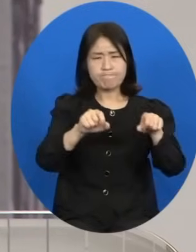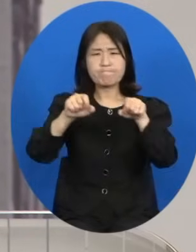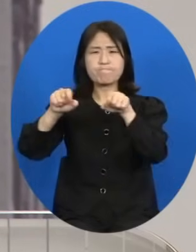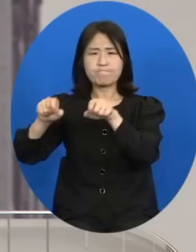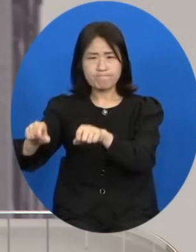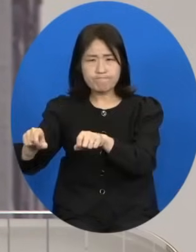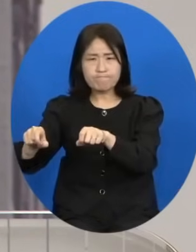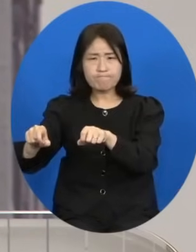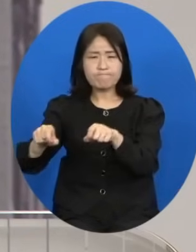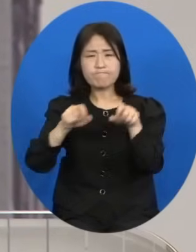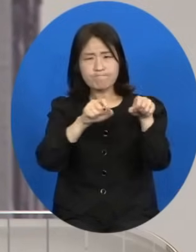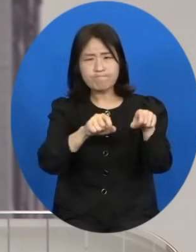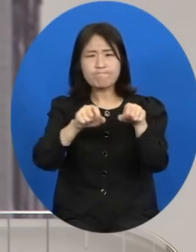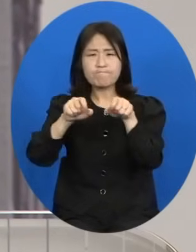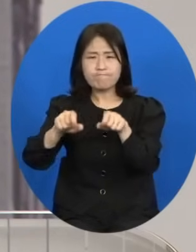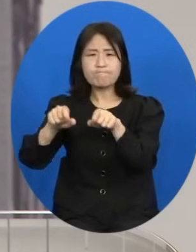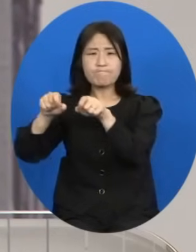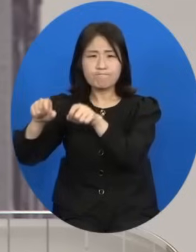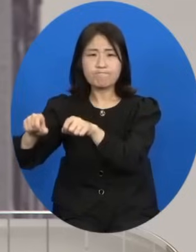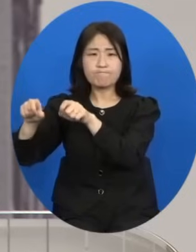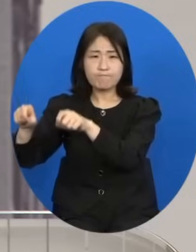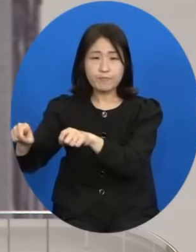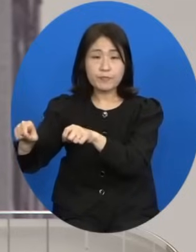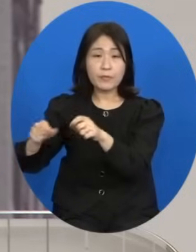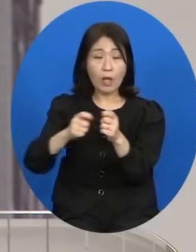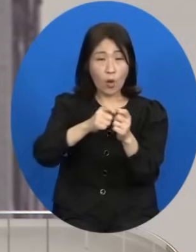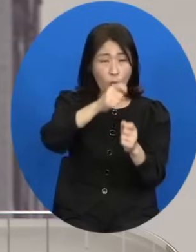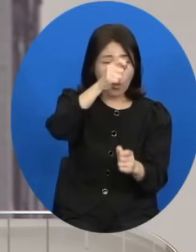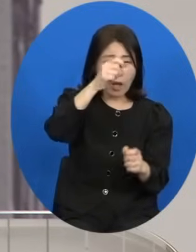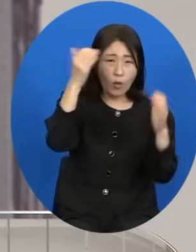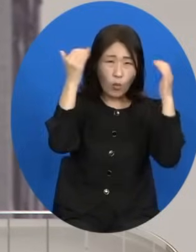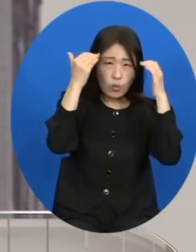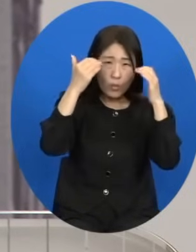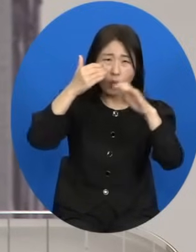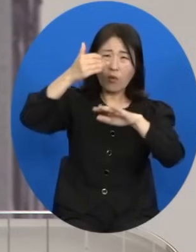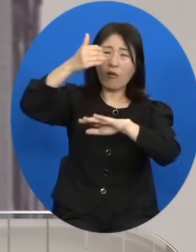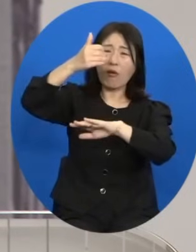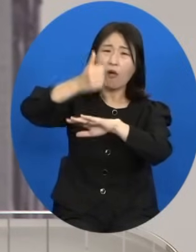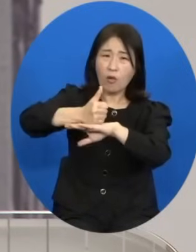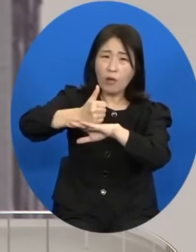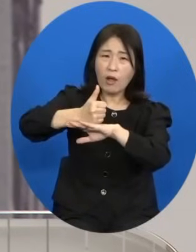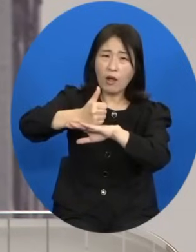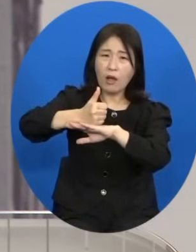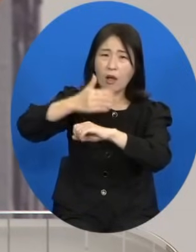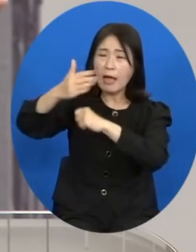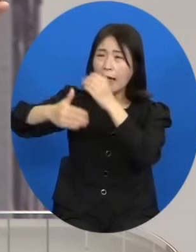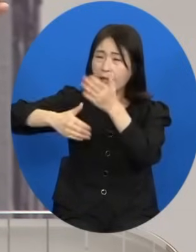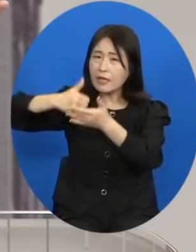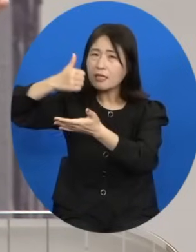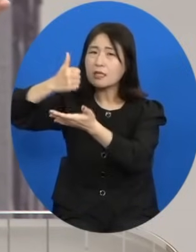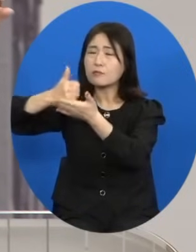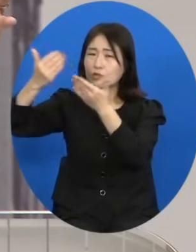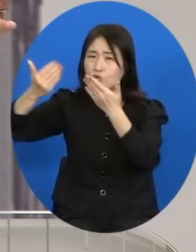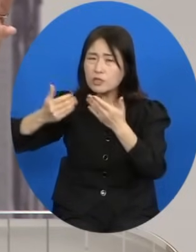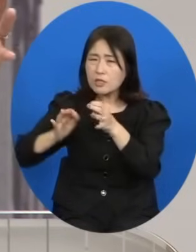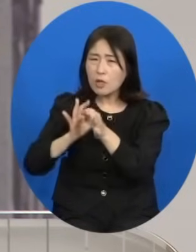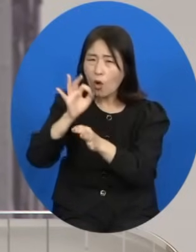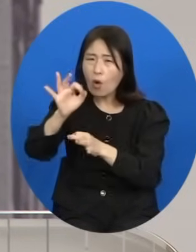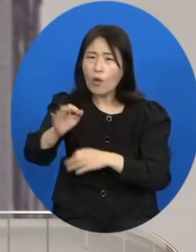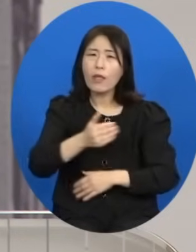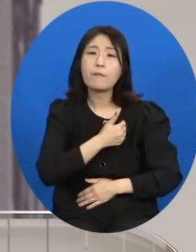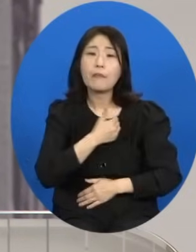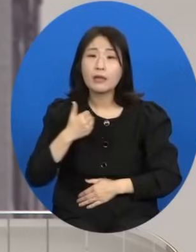뜻입니다 그러니까이 오랜 고통의 끝에는 하나님이 주시는 영원한 만족이 있음을